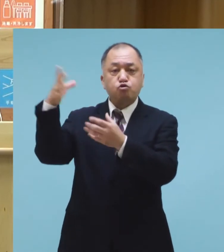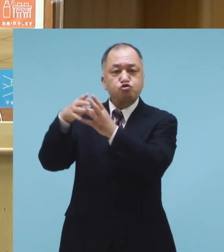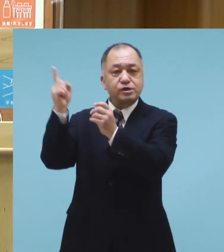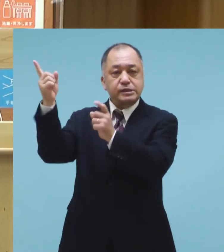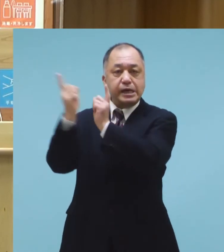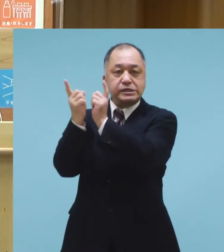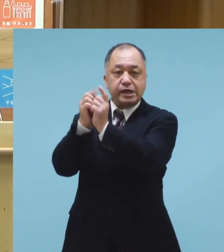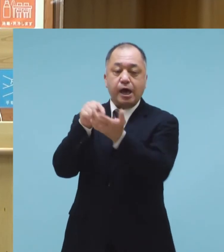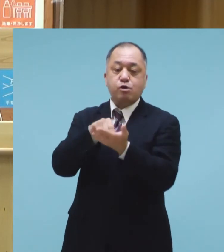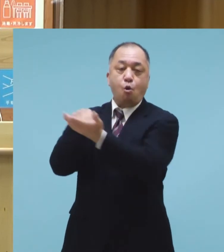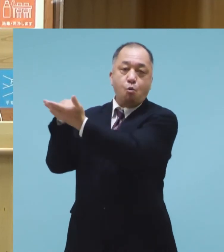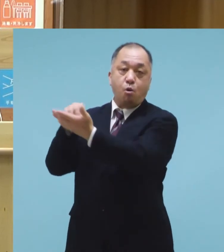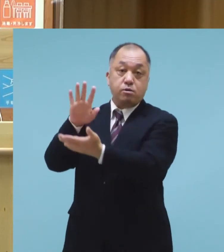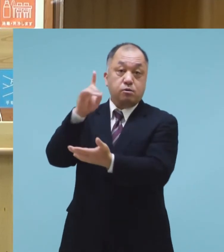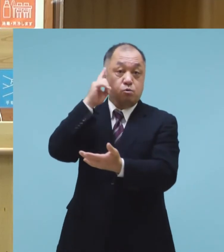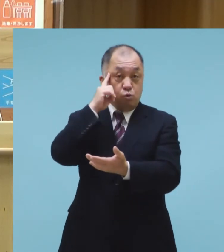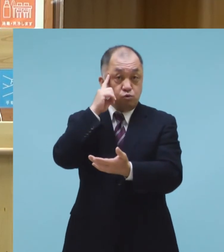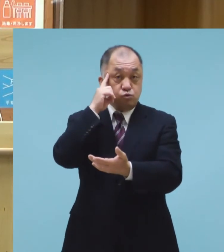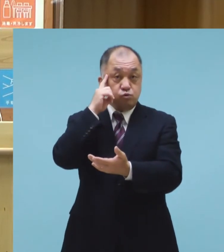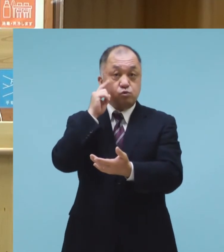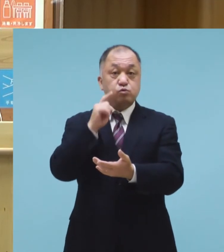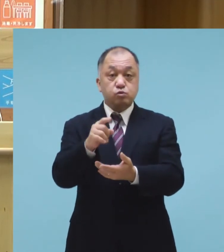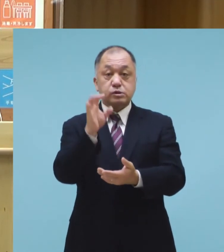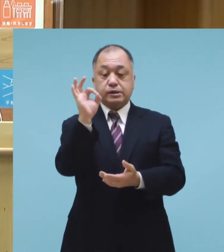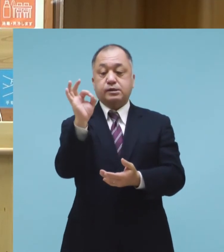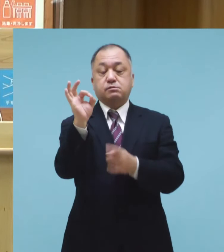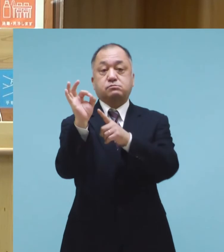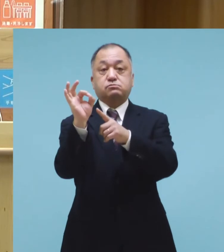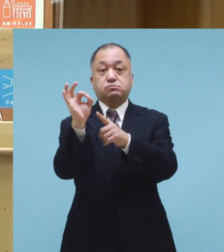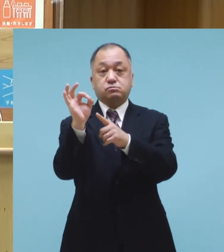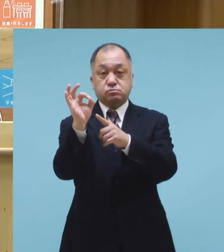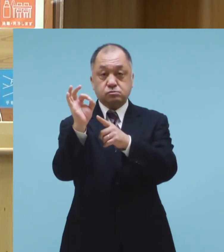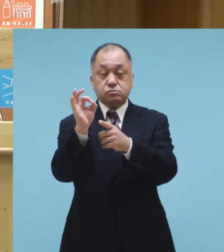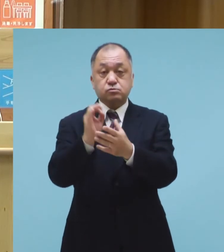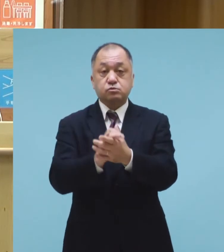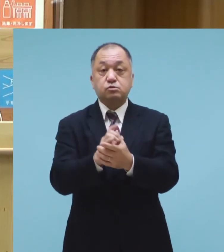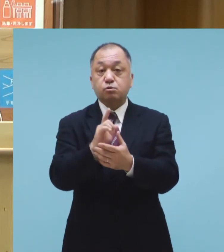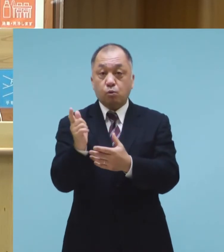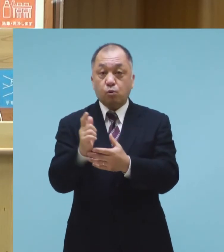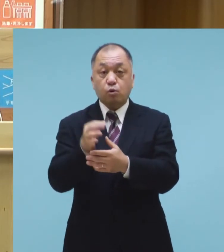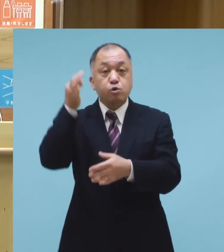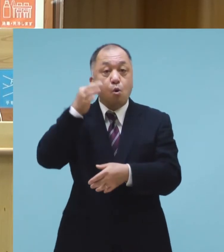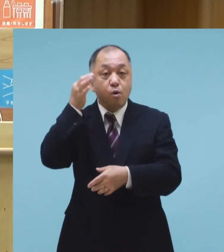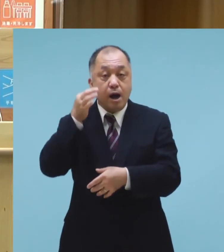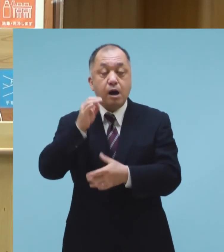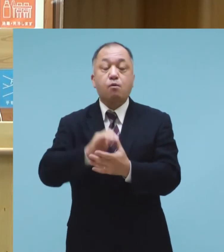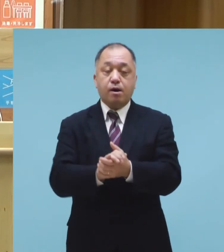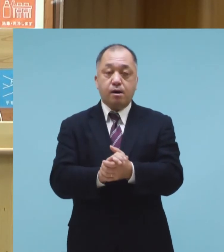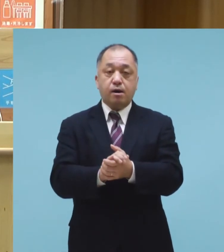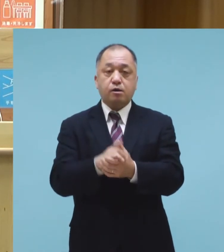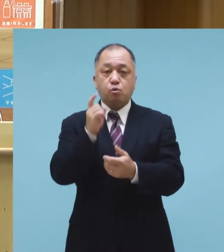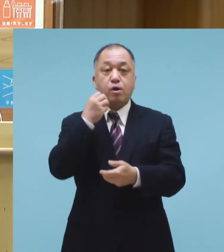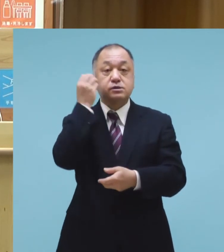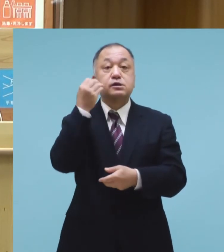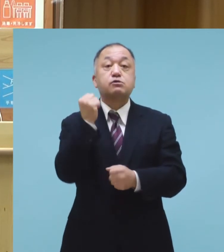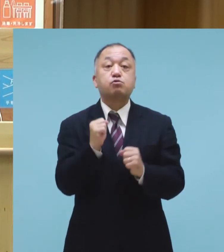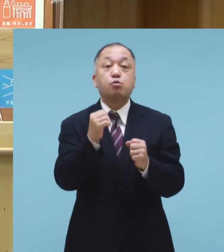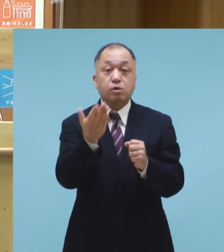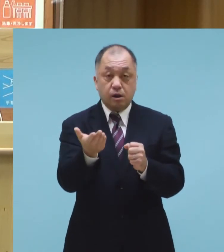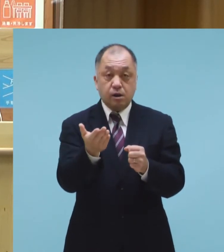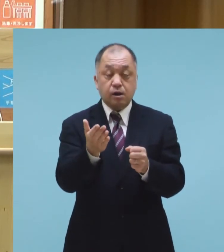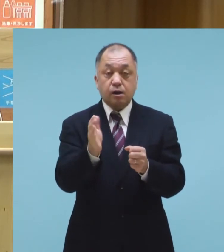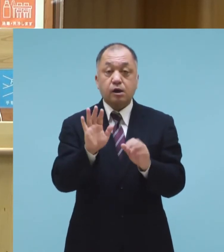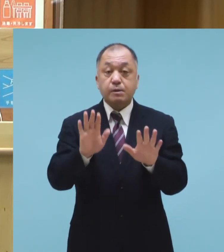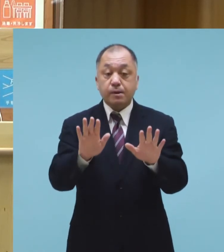ていた中だと思いますが、このまあ、金額とかですね、まあ、そういう評価と、まあ、どういうふうに活用するのか、まあ、これまであったもの